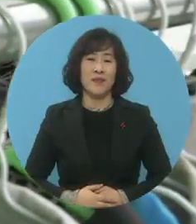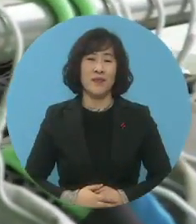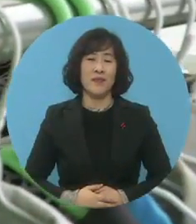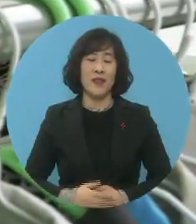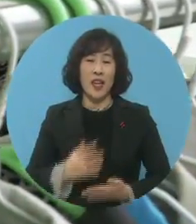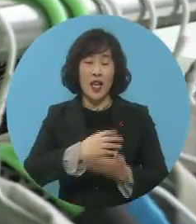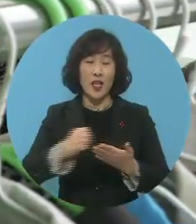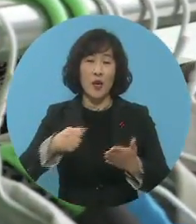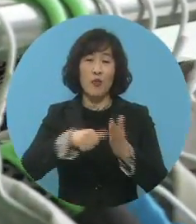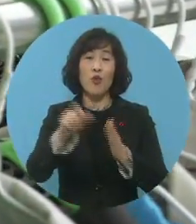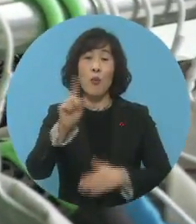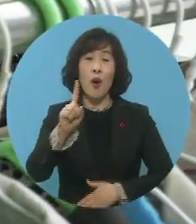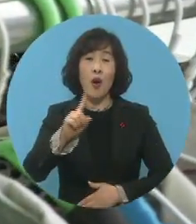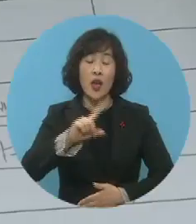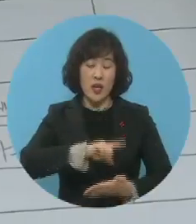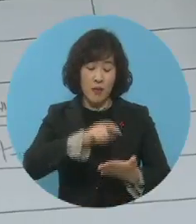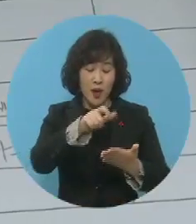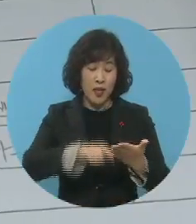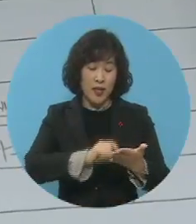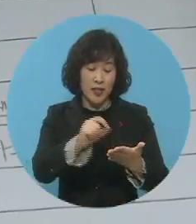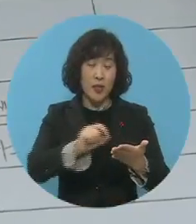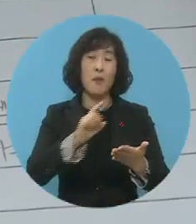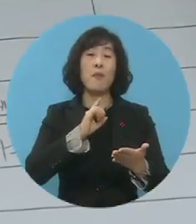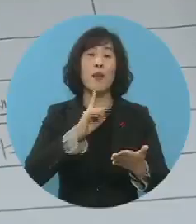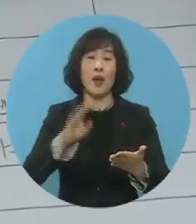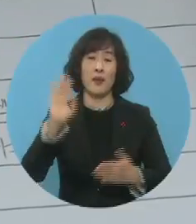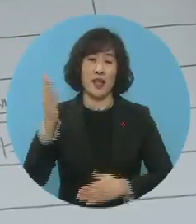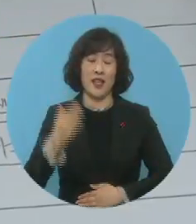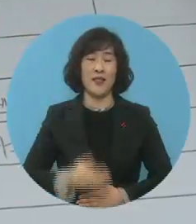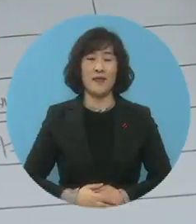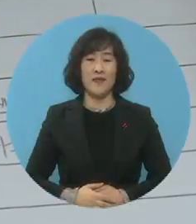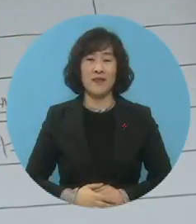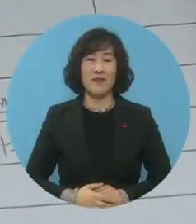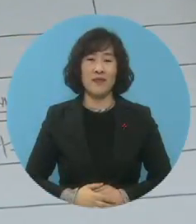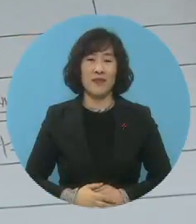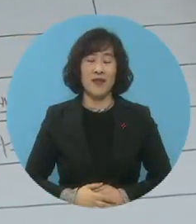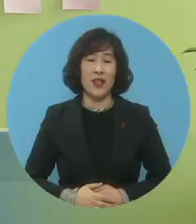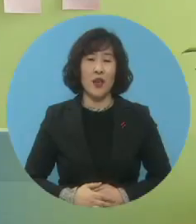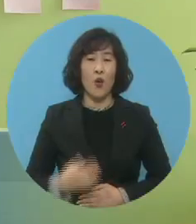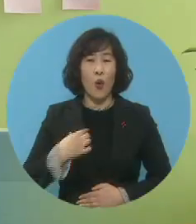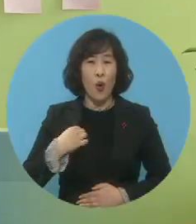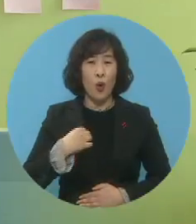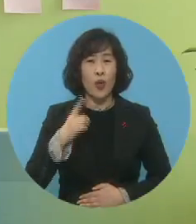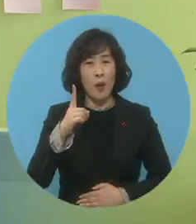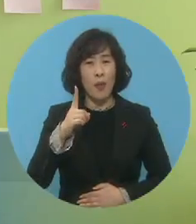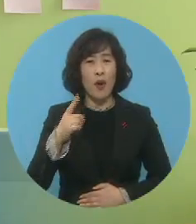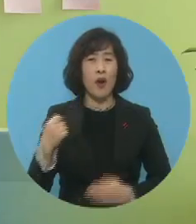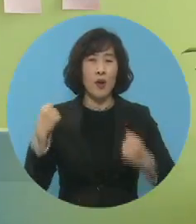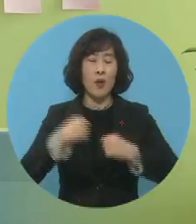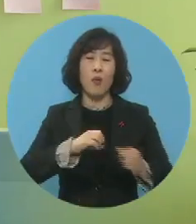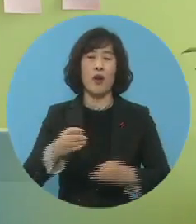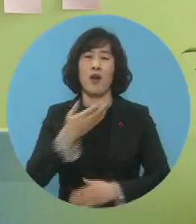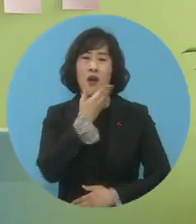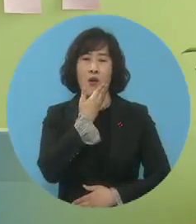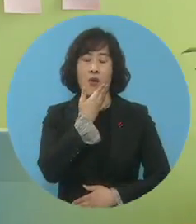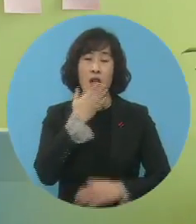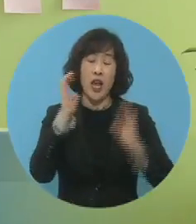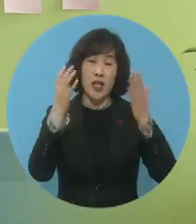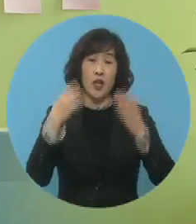있습니다. 가져간 물건 목록을 방명록에 남기면 됩니다. 한철 입기 때문에